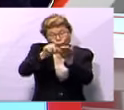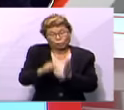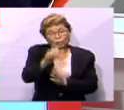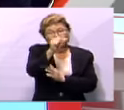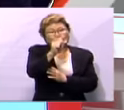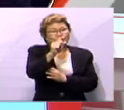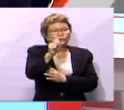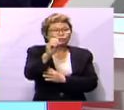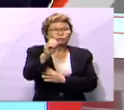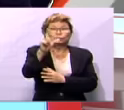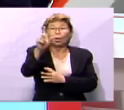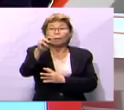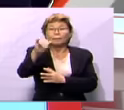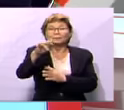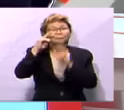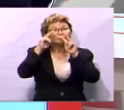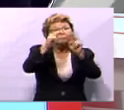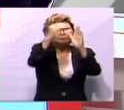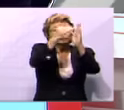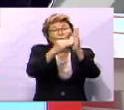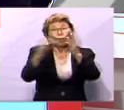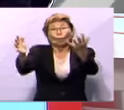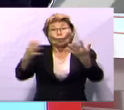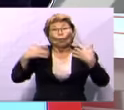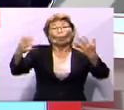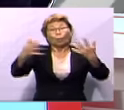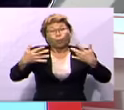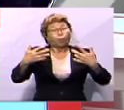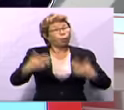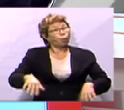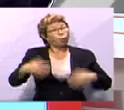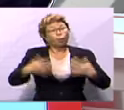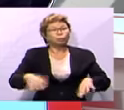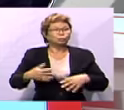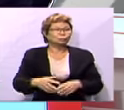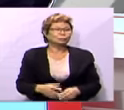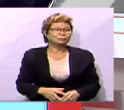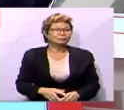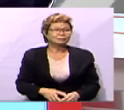Solmi Ahmad Sofi menyaksikan acara yang mendapat sambutan di luar dugaan itu.